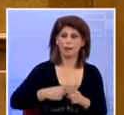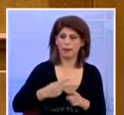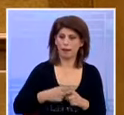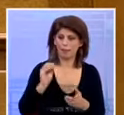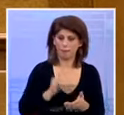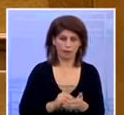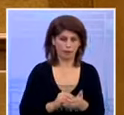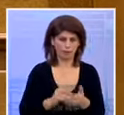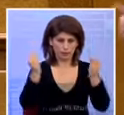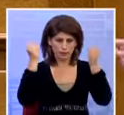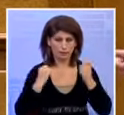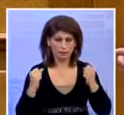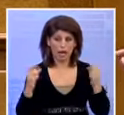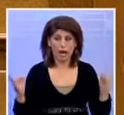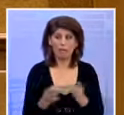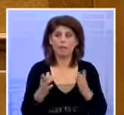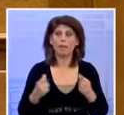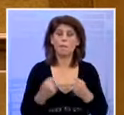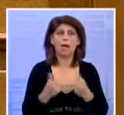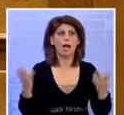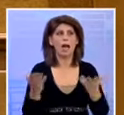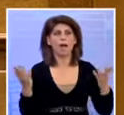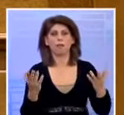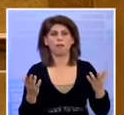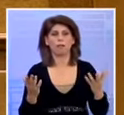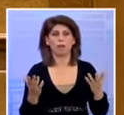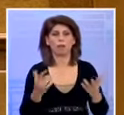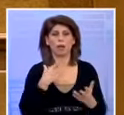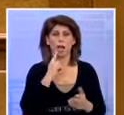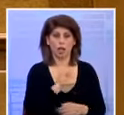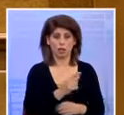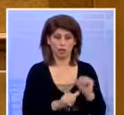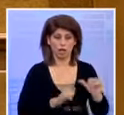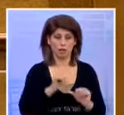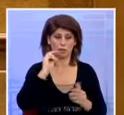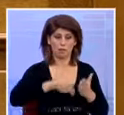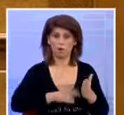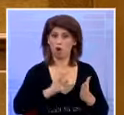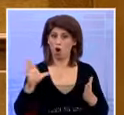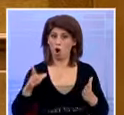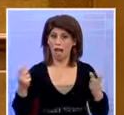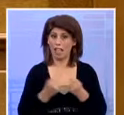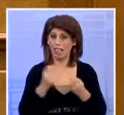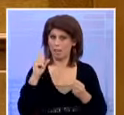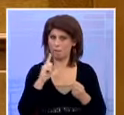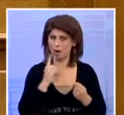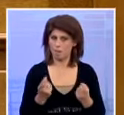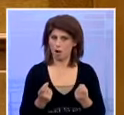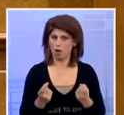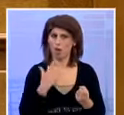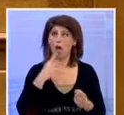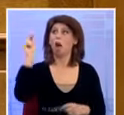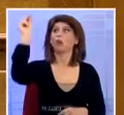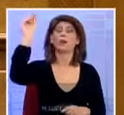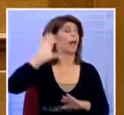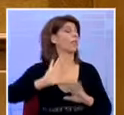ατύχημα. Πήρατε εντολή να αλλάξετε το μνημόνιο χωρίς όμως να προκαλέσετε ατύχημα. Ορκιζόσασταν ότι